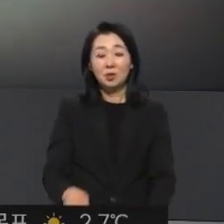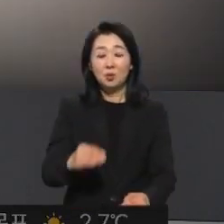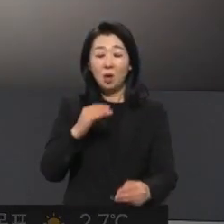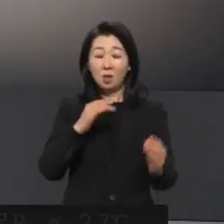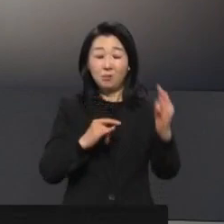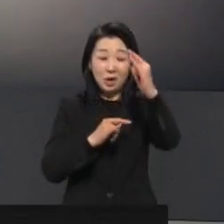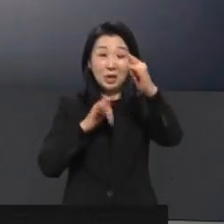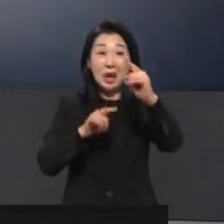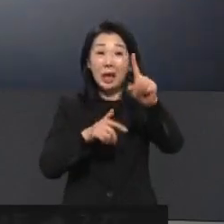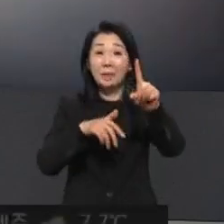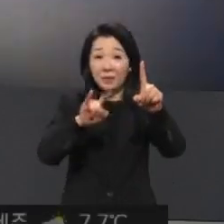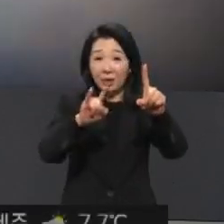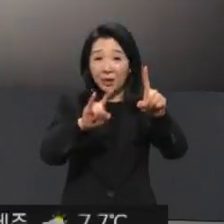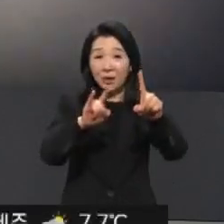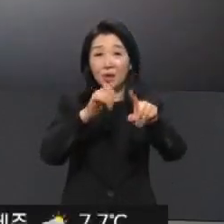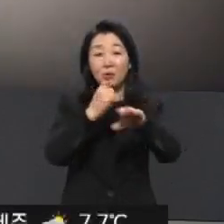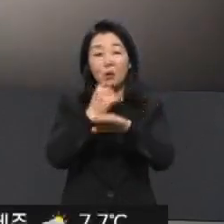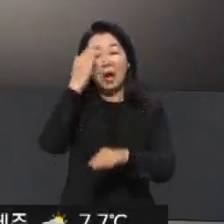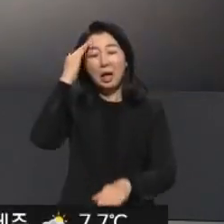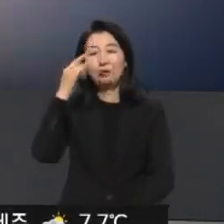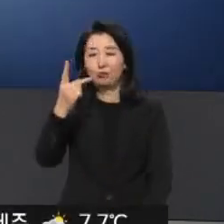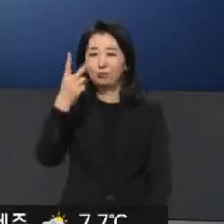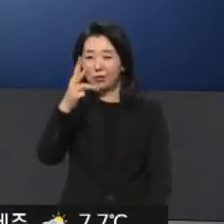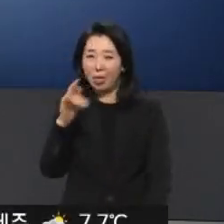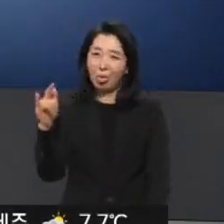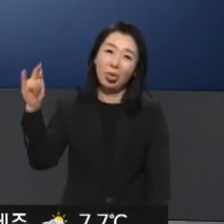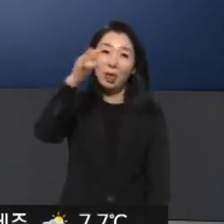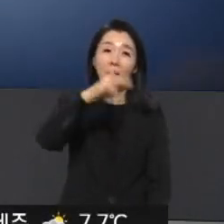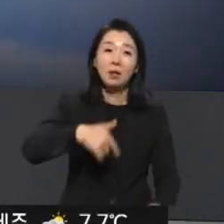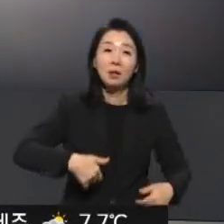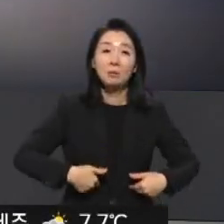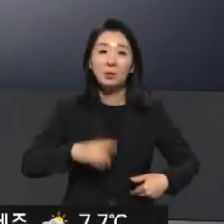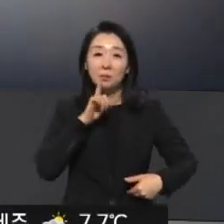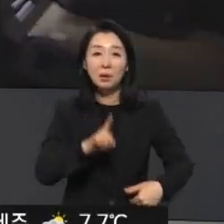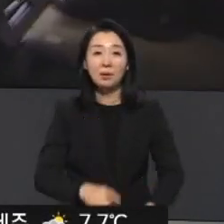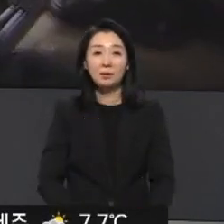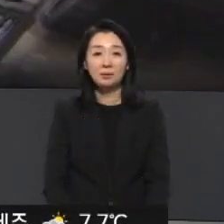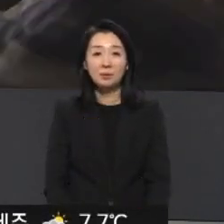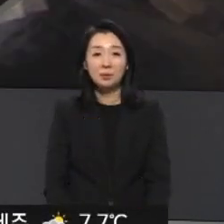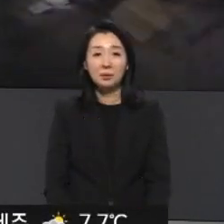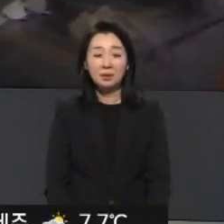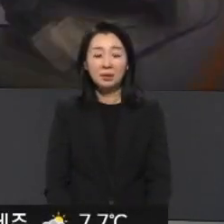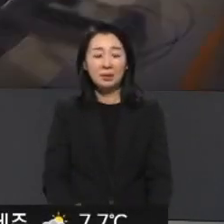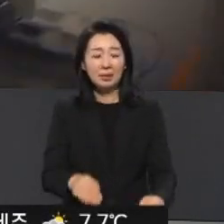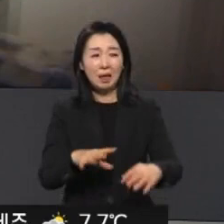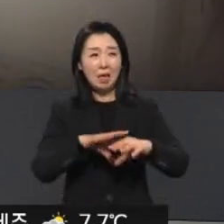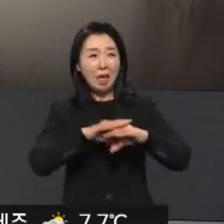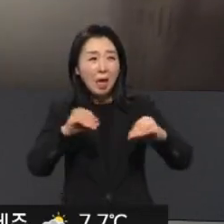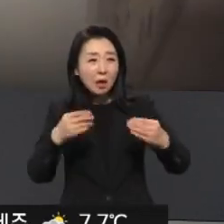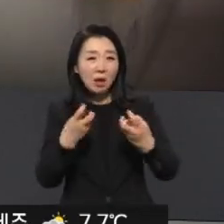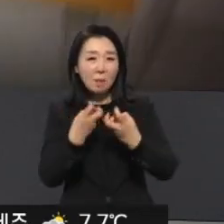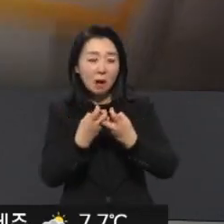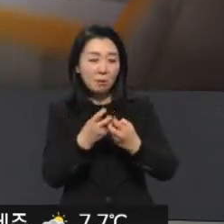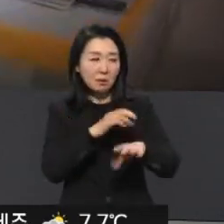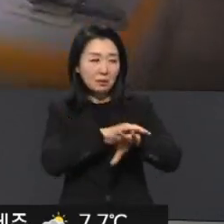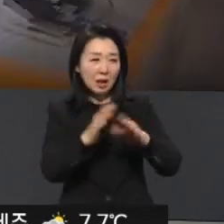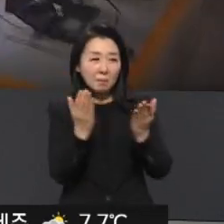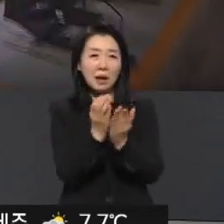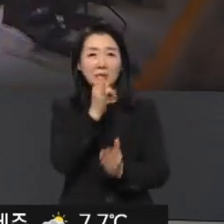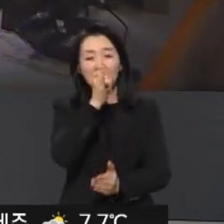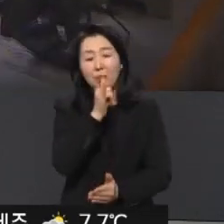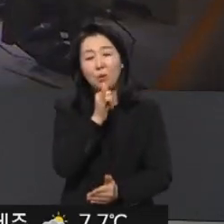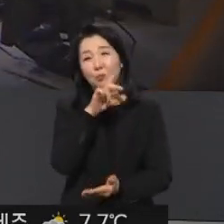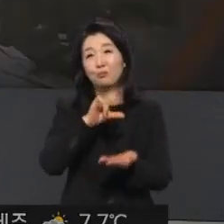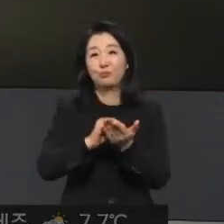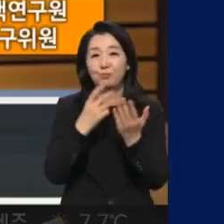대 내려보냈으니까 우리는 두세 대를 올려보낼 수 있도록 하라는 겁니다. 이 대응이 적절한가를 두고도 이야기는 나오고